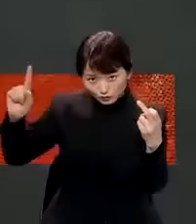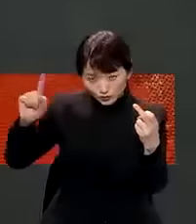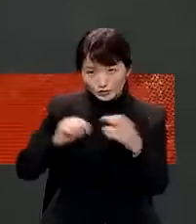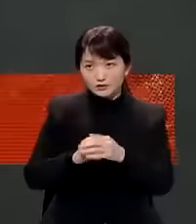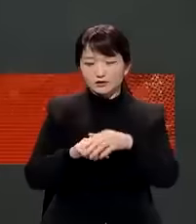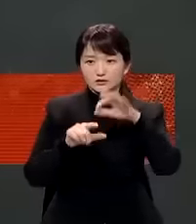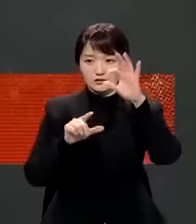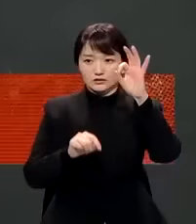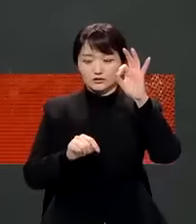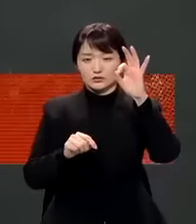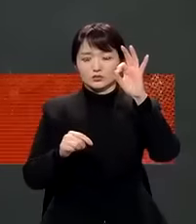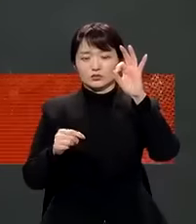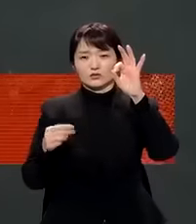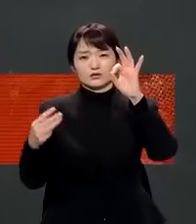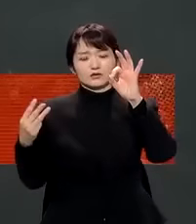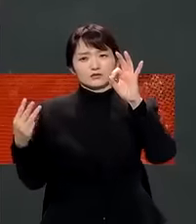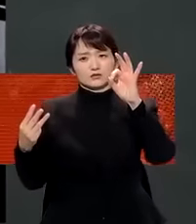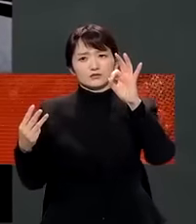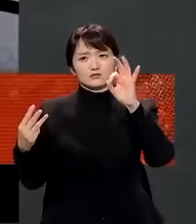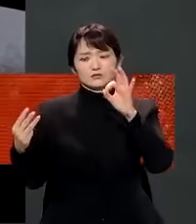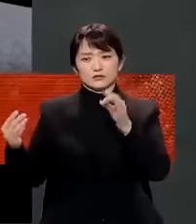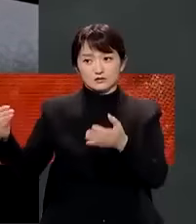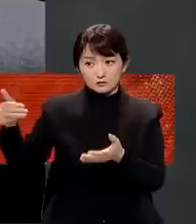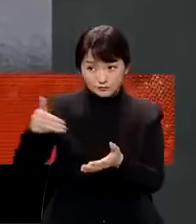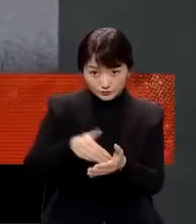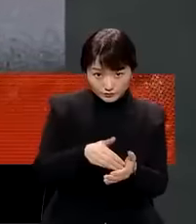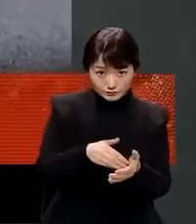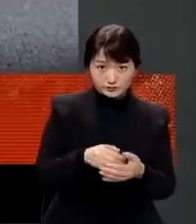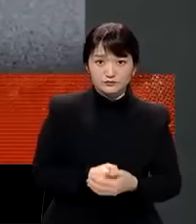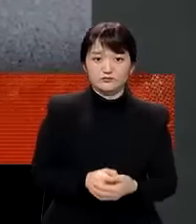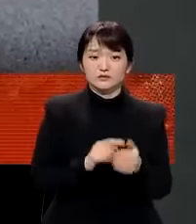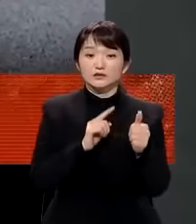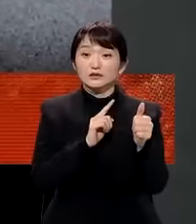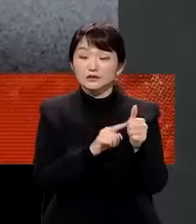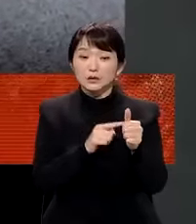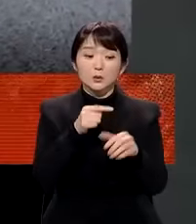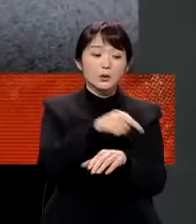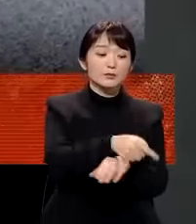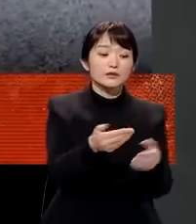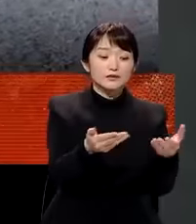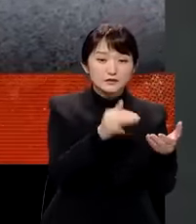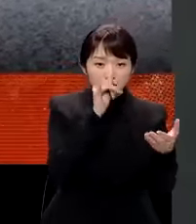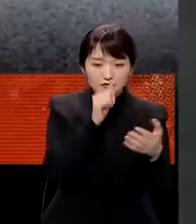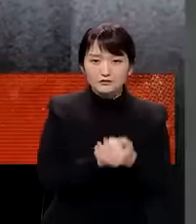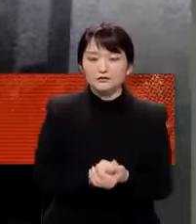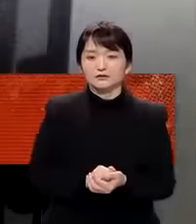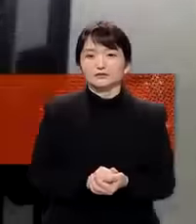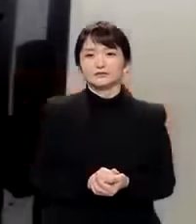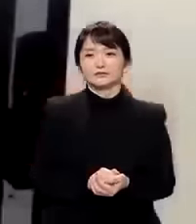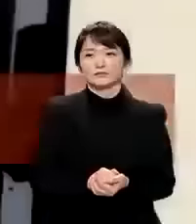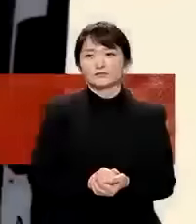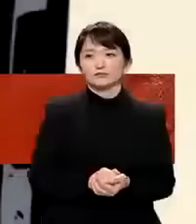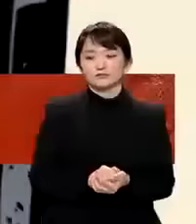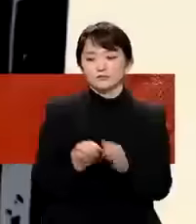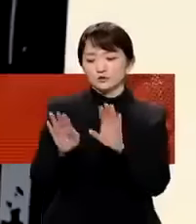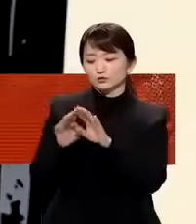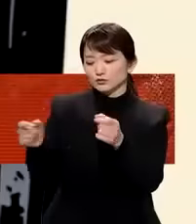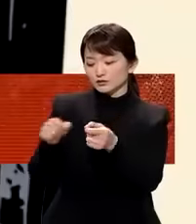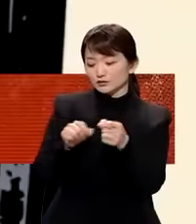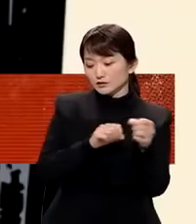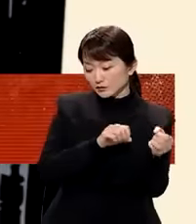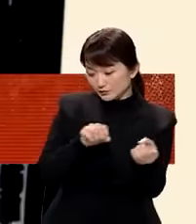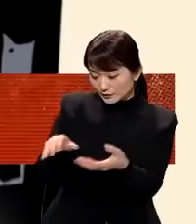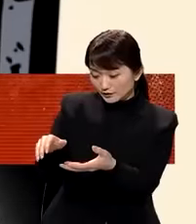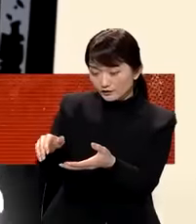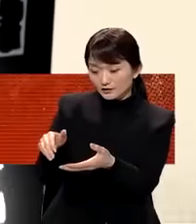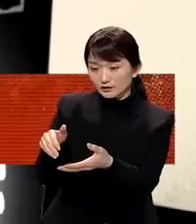했는데이 생수 도착했을 때는이 사연자는 외부에서을 보고 있었습니다 그런데 배달기사 가 그 문앞에 배달했다고 사진을 찍어서